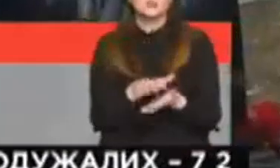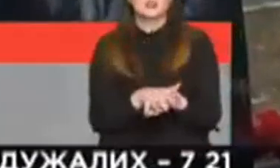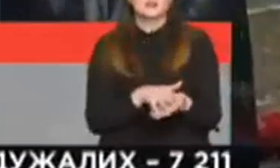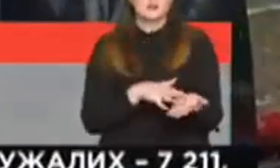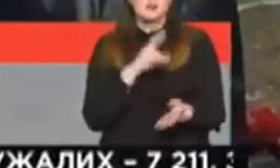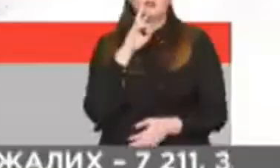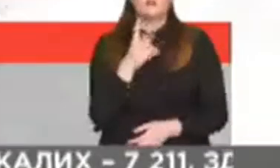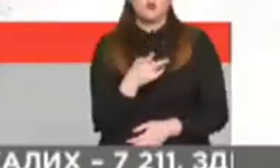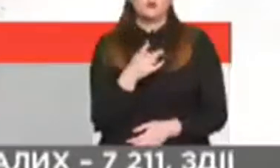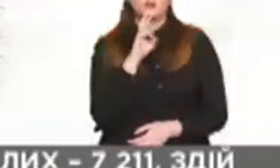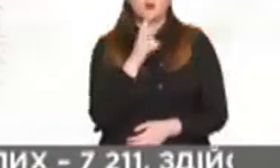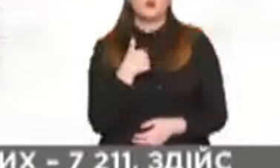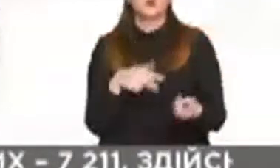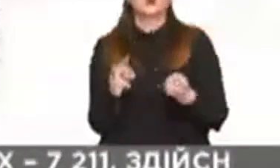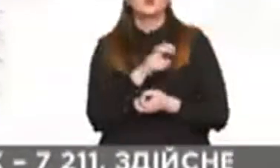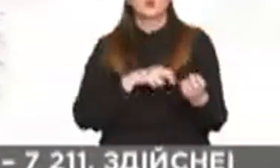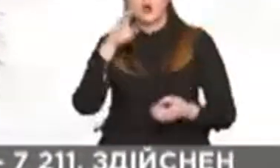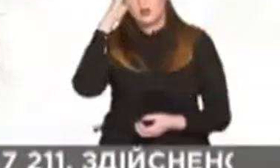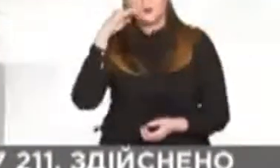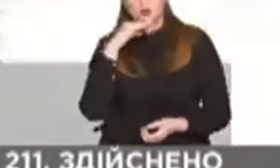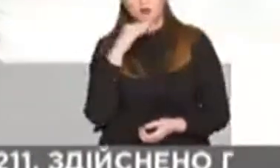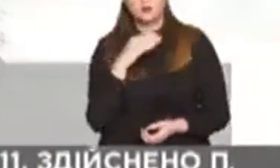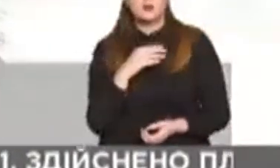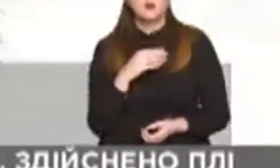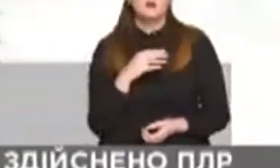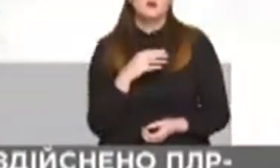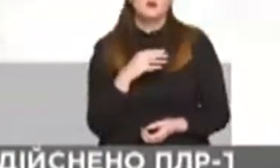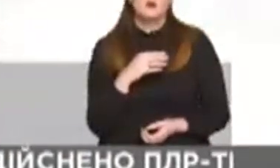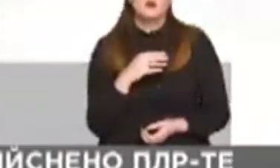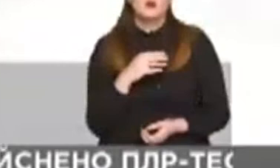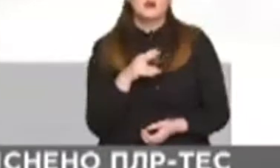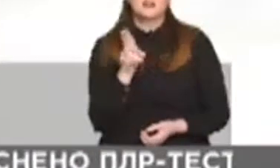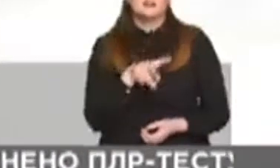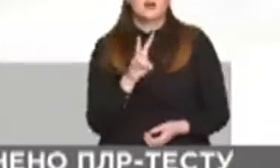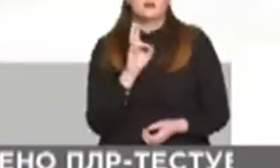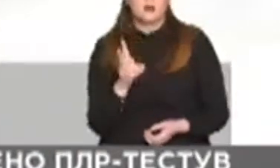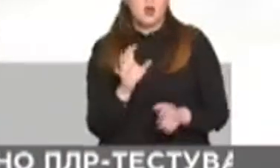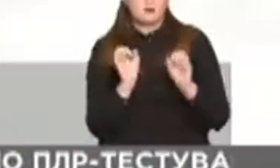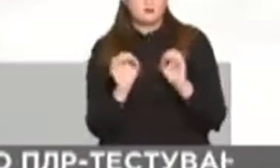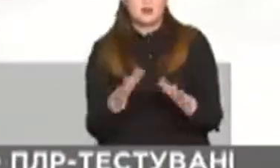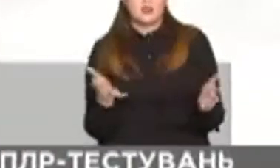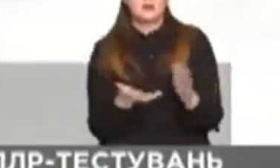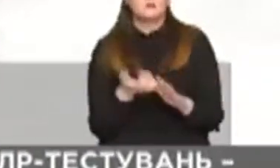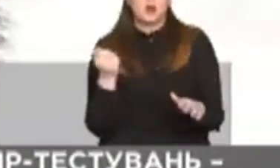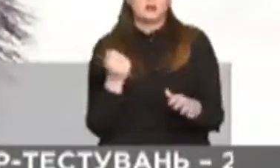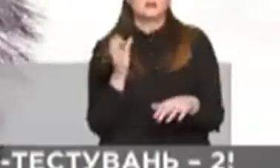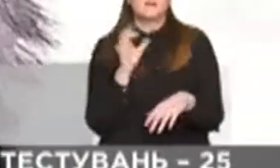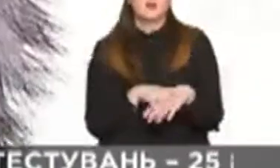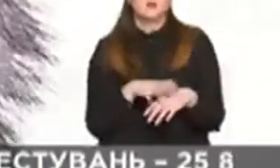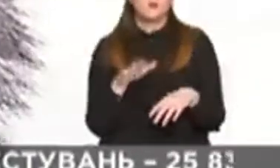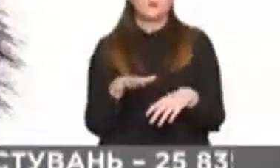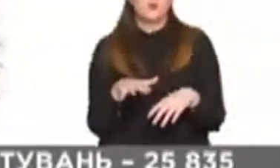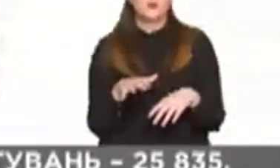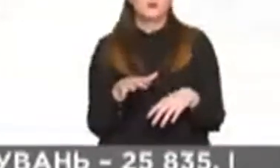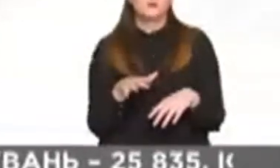тривало 2 роки. 2 роки я шукала тата. 3 спроби ДНК, які бралися, і виявлялося потім,